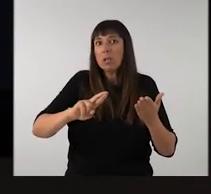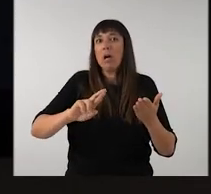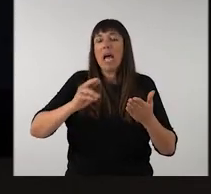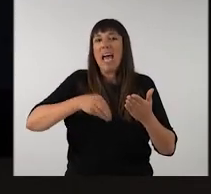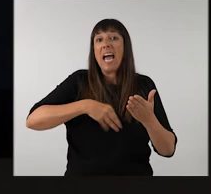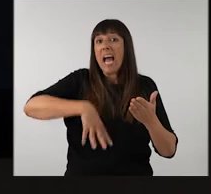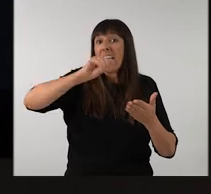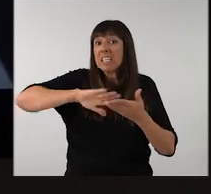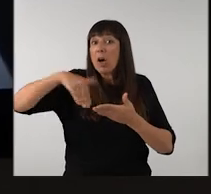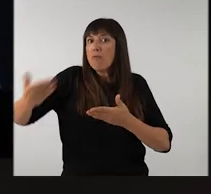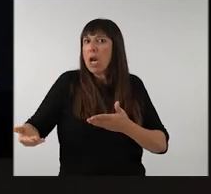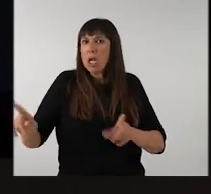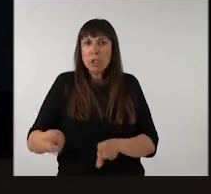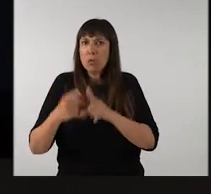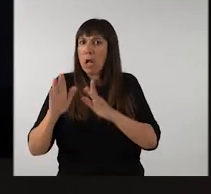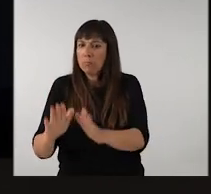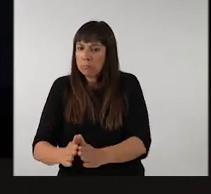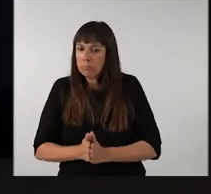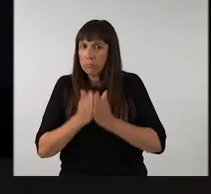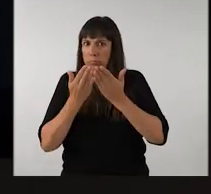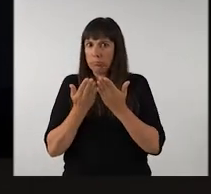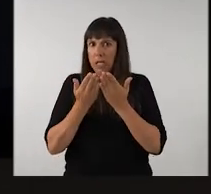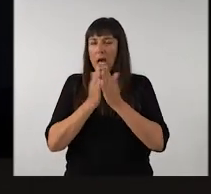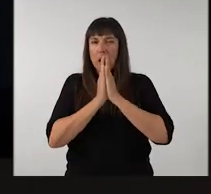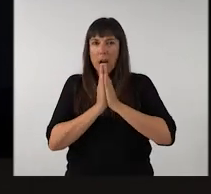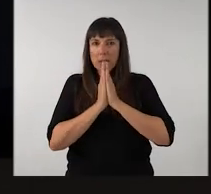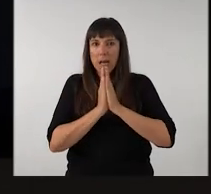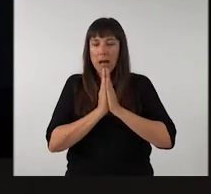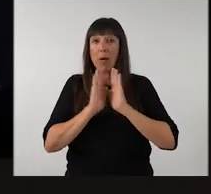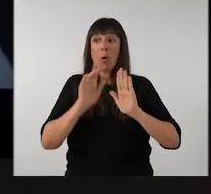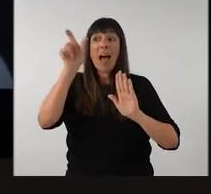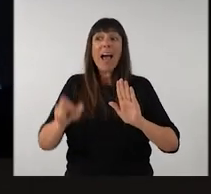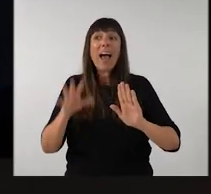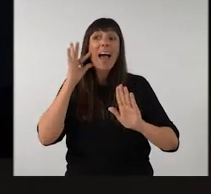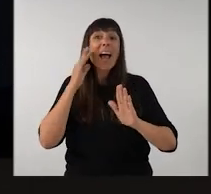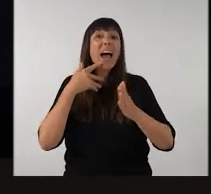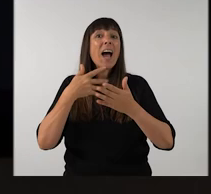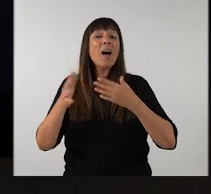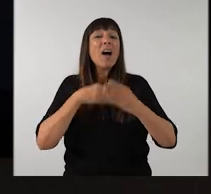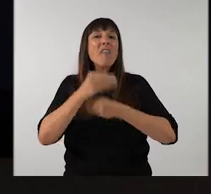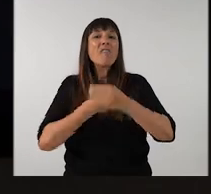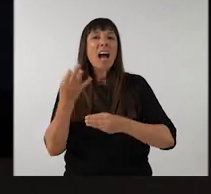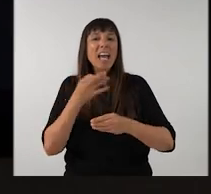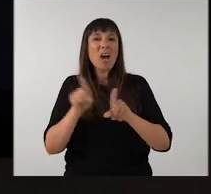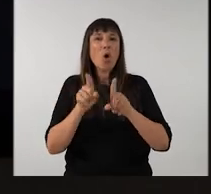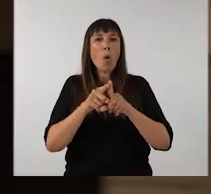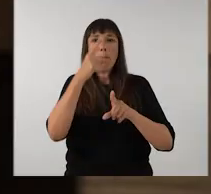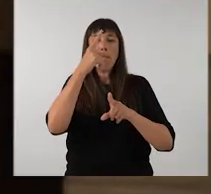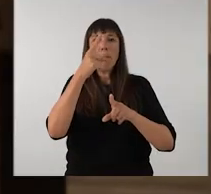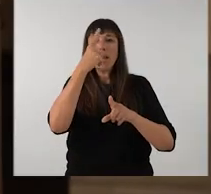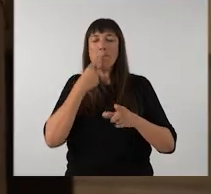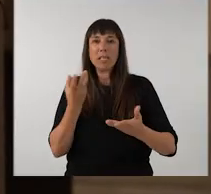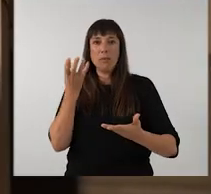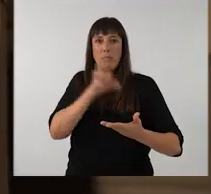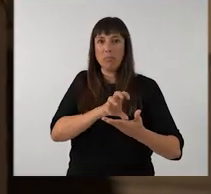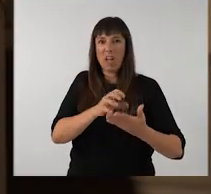resar. Llavors ella ha substituït doncs, les oracions per imatges de mans, de quadres